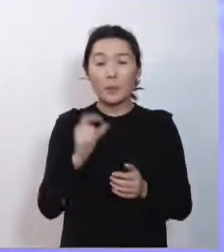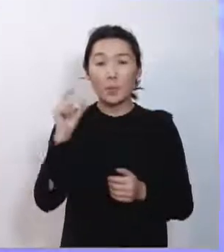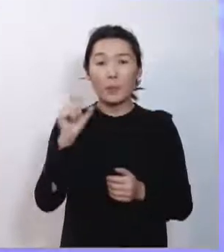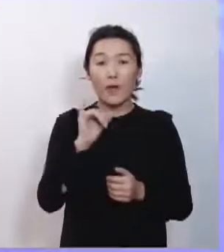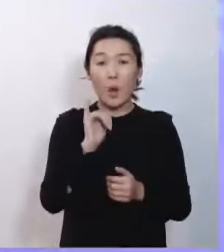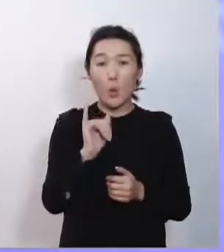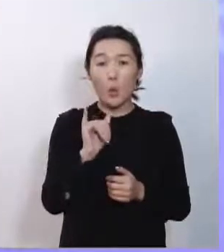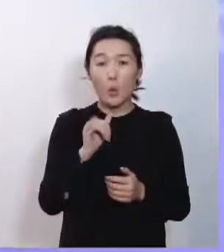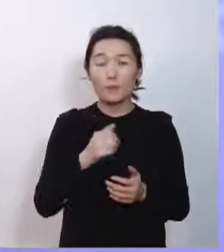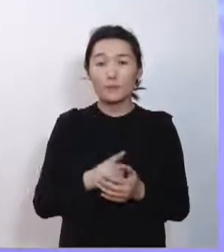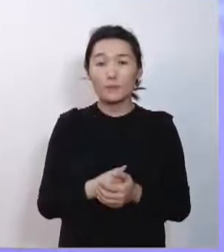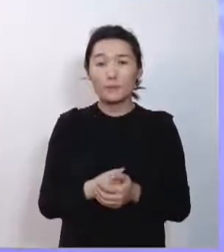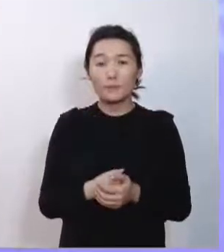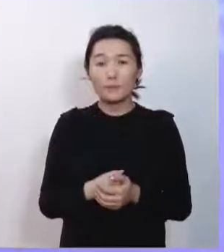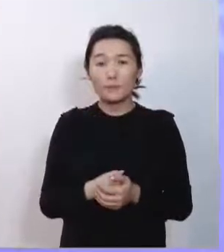«У».